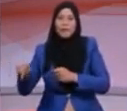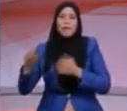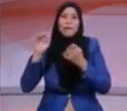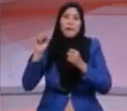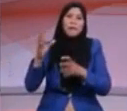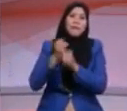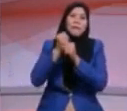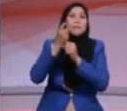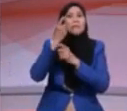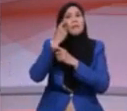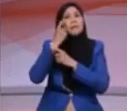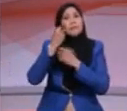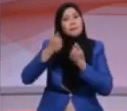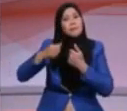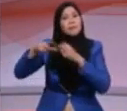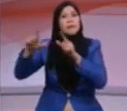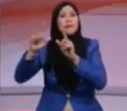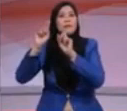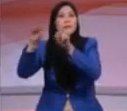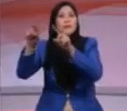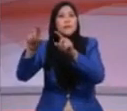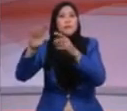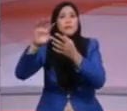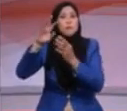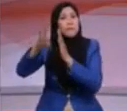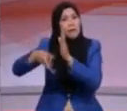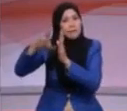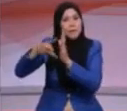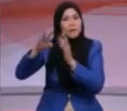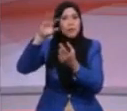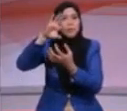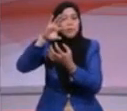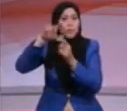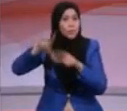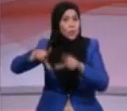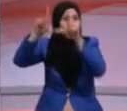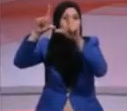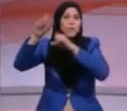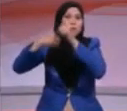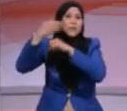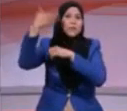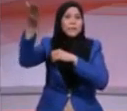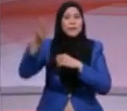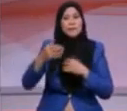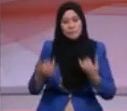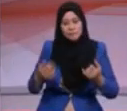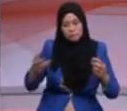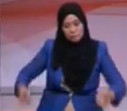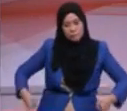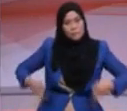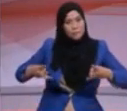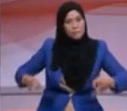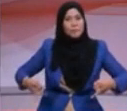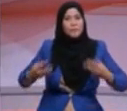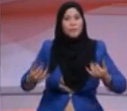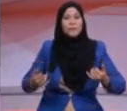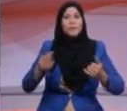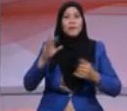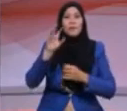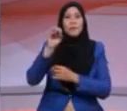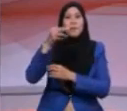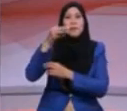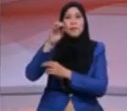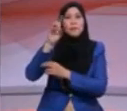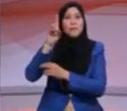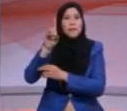meraih matte bagi melayakkan diri kepada live Tokyo tahun depan presiden persatuan tenis kursi roda Malaysia BTM Muhammad Iqbal